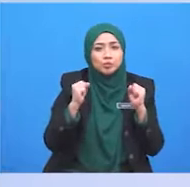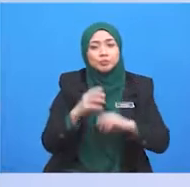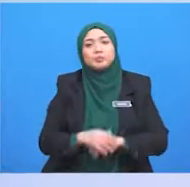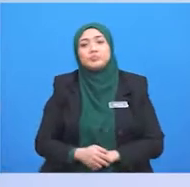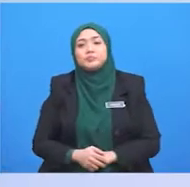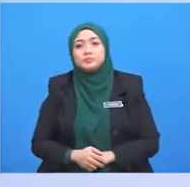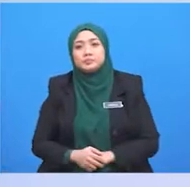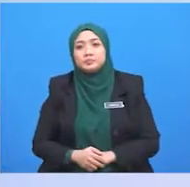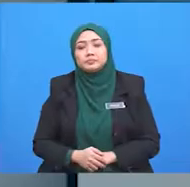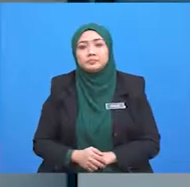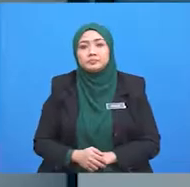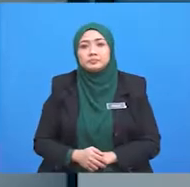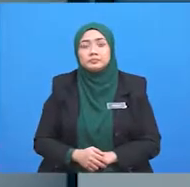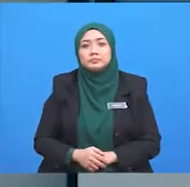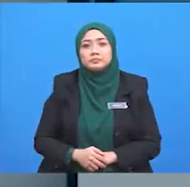Disember.